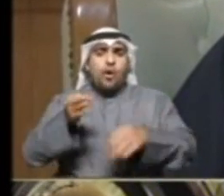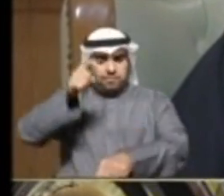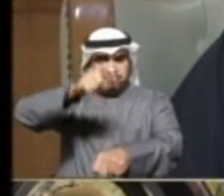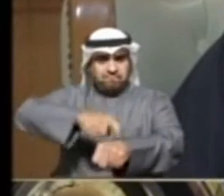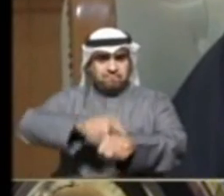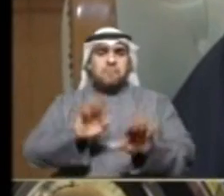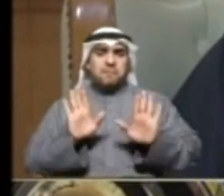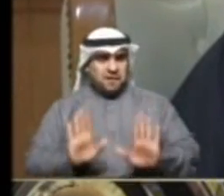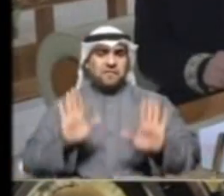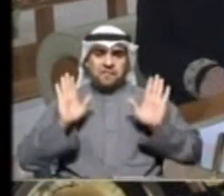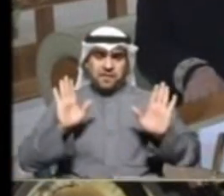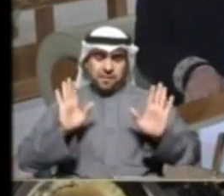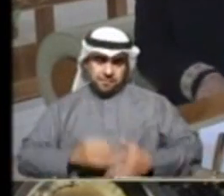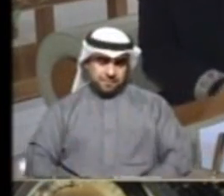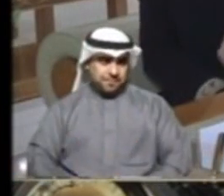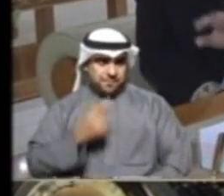دخول المركز وإنجاز معاملاتك.